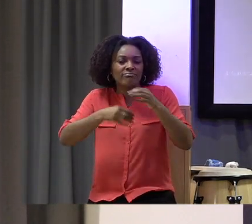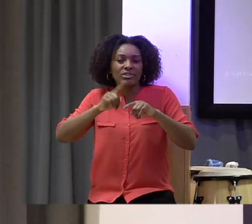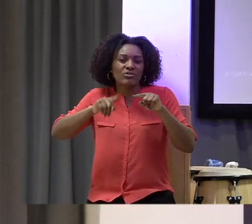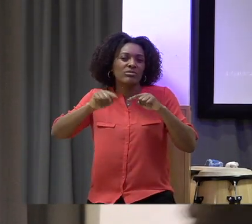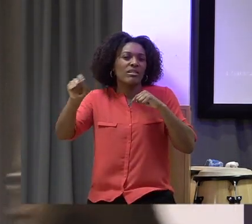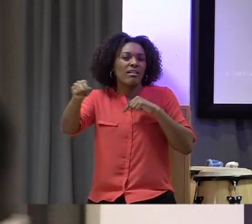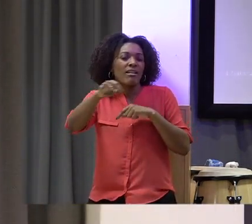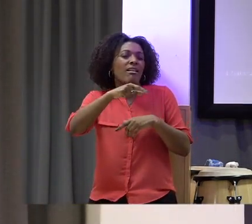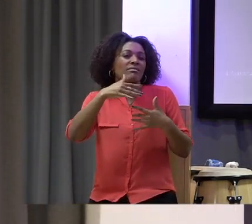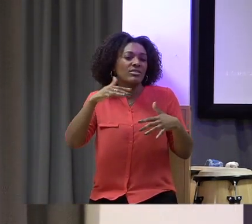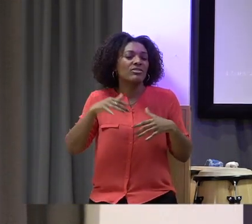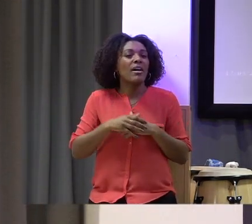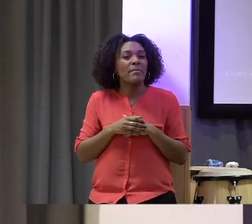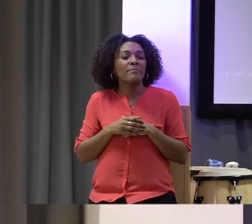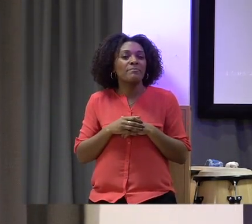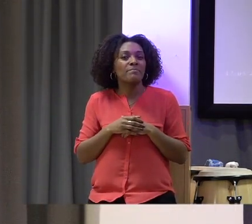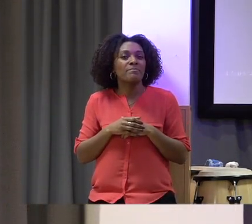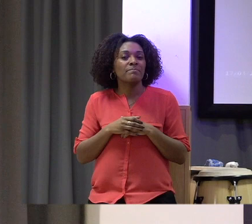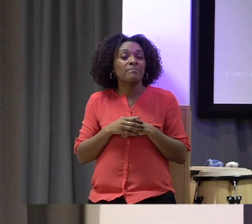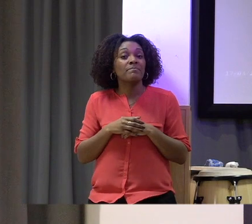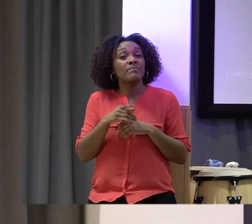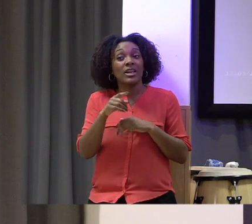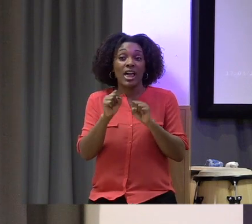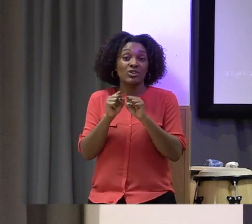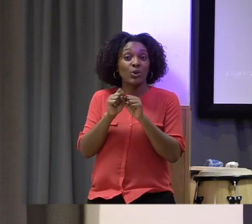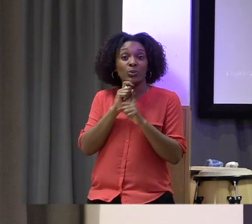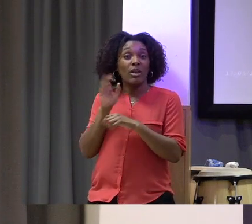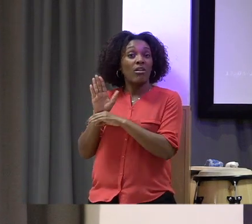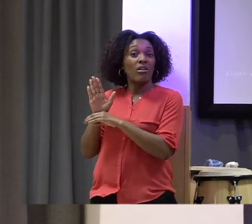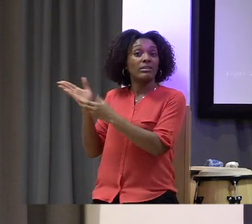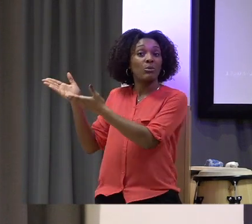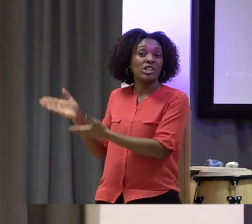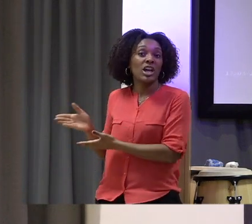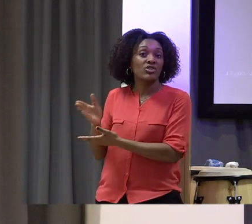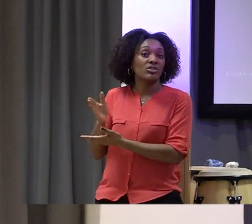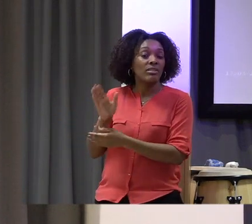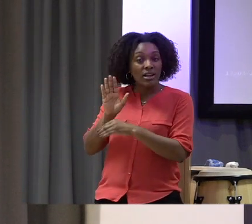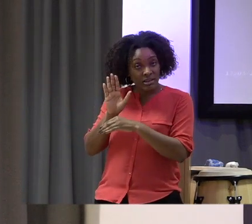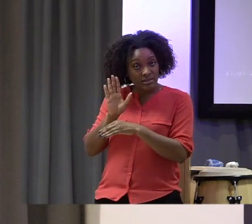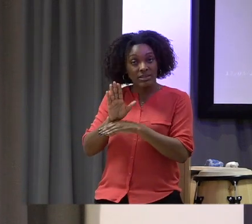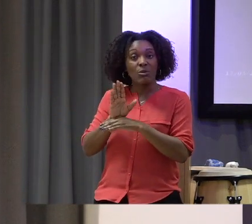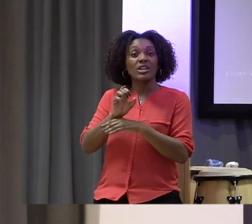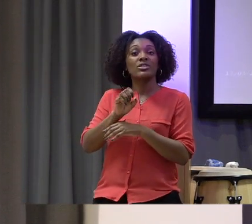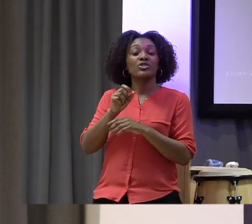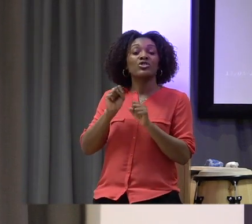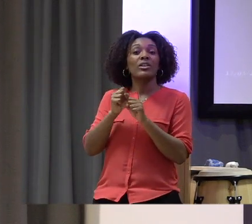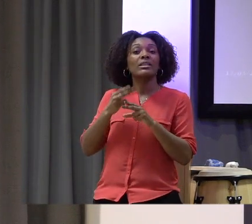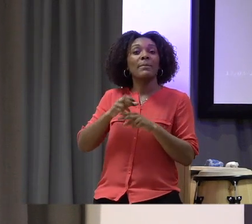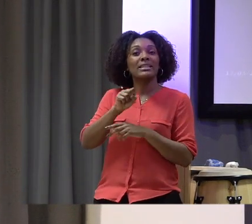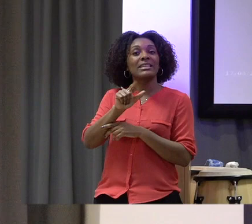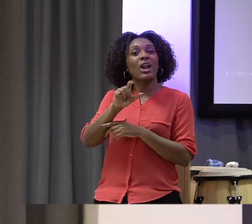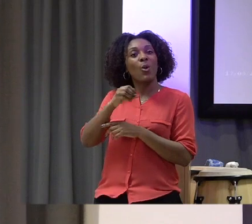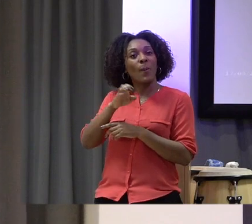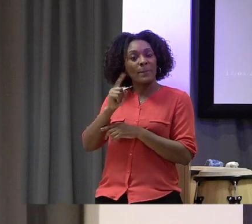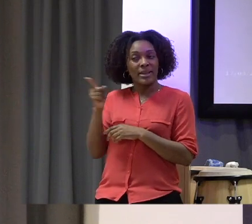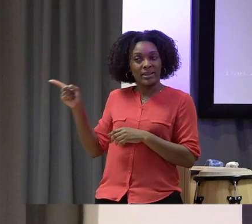Dieu a commencé à parler. Notre sœur Salomé a fait le témoignage de ce que Dieu a fait. Et j'étais